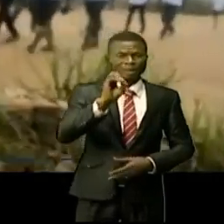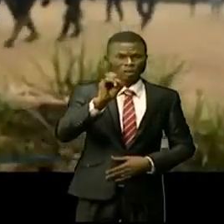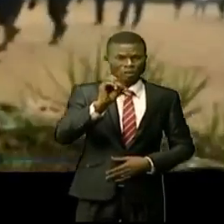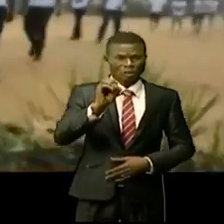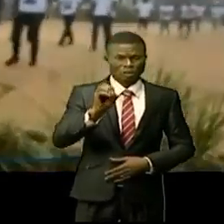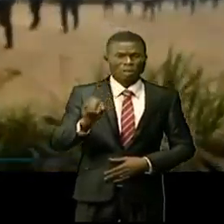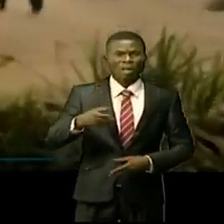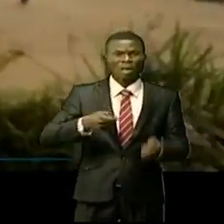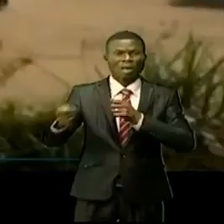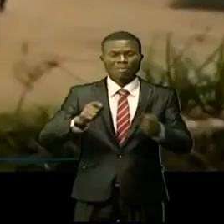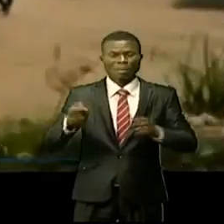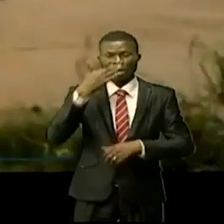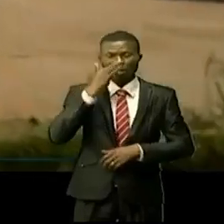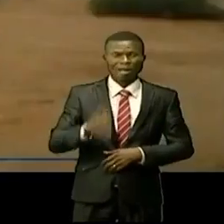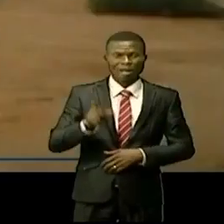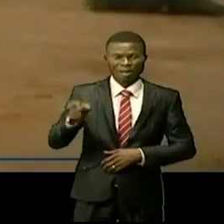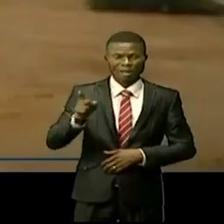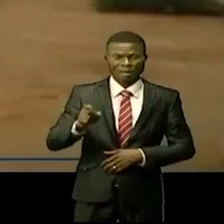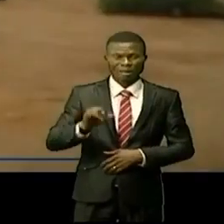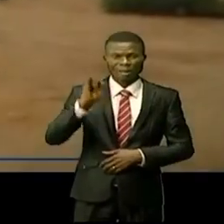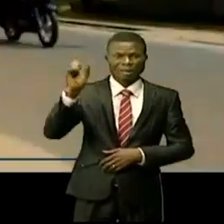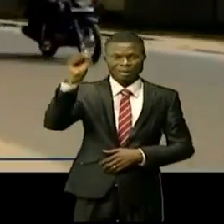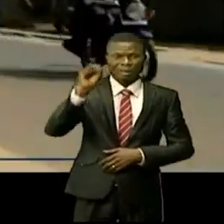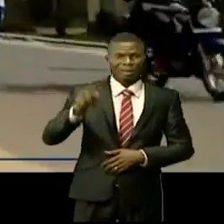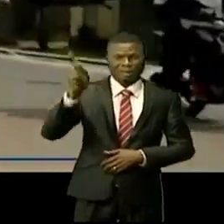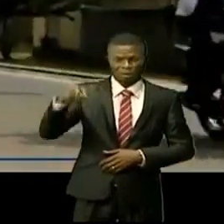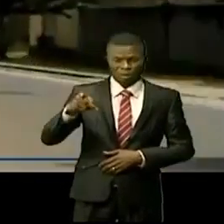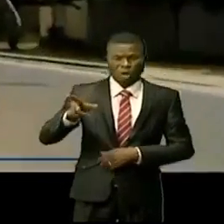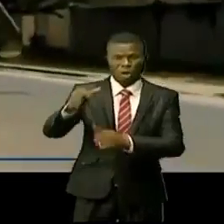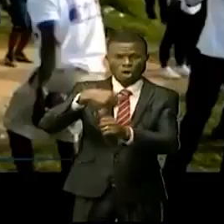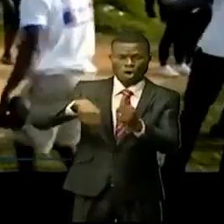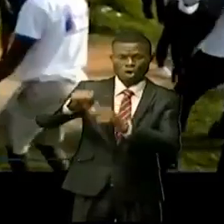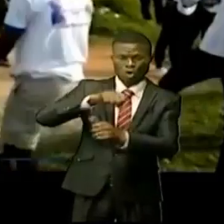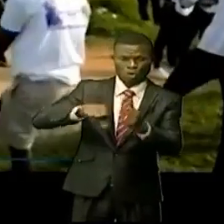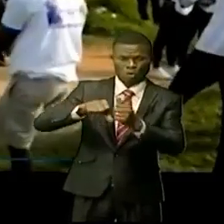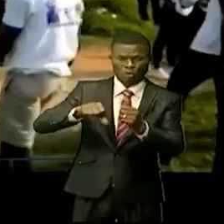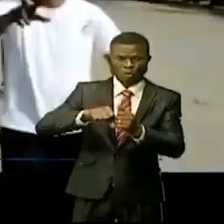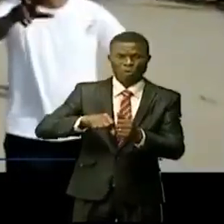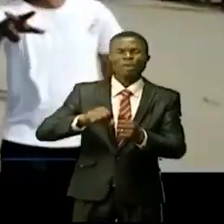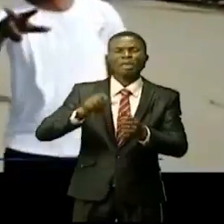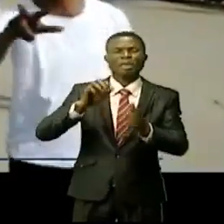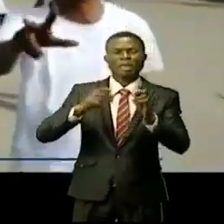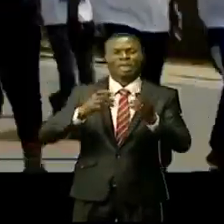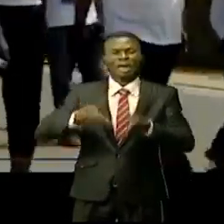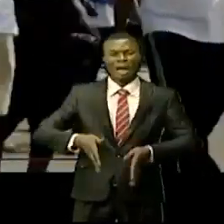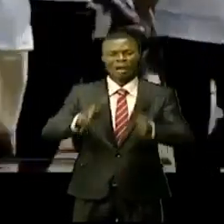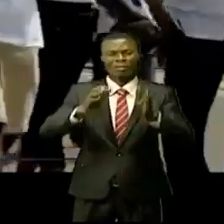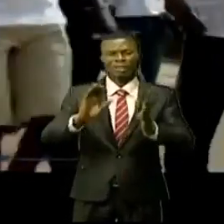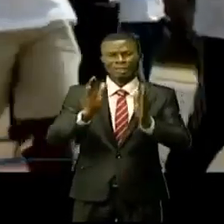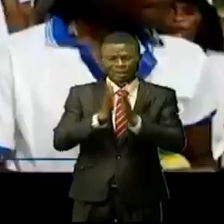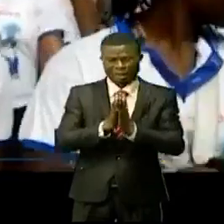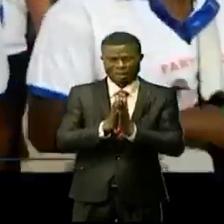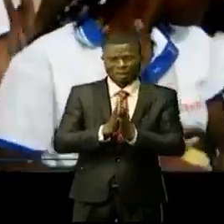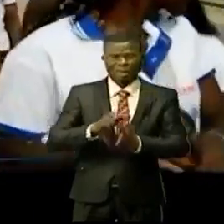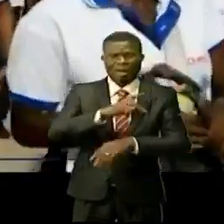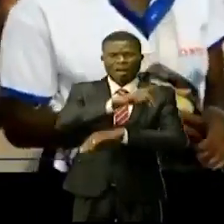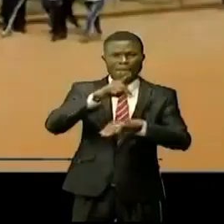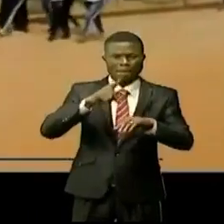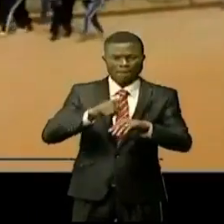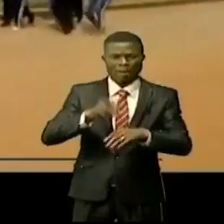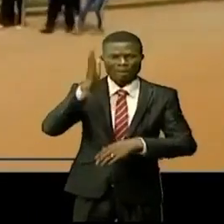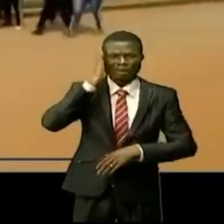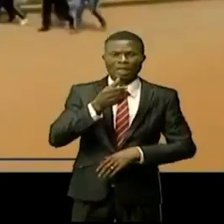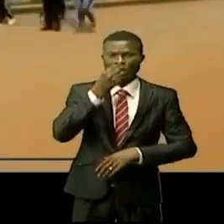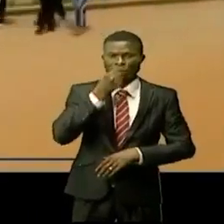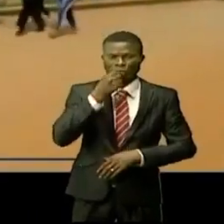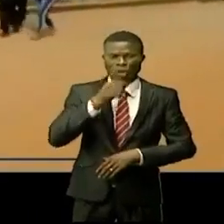marché central de Kisangani, ISP Kisangani, rond-point Komboni, Pont Tshopo, 10e avenue Tshopo, paroisse Saint-Joseph Artisan,